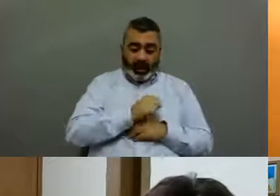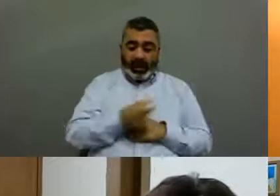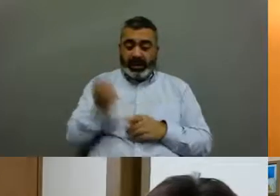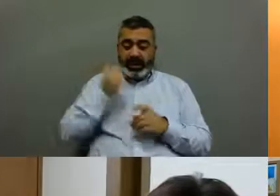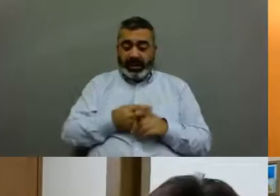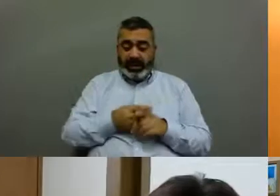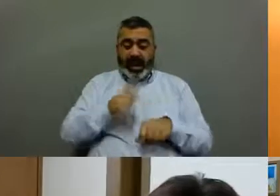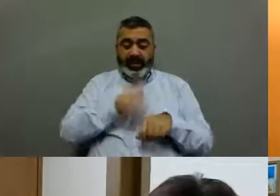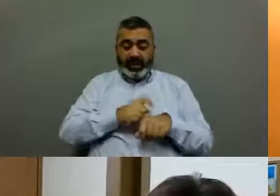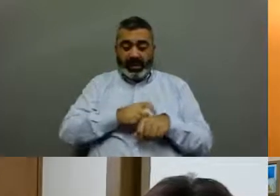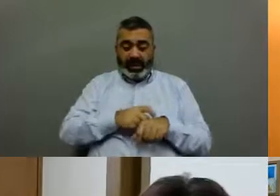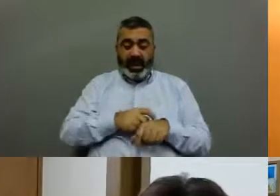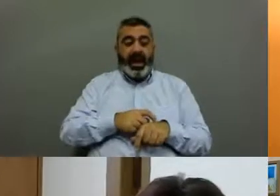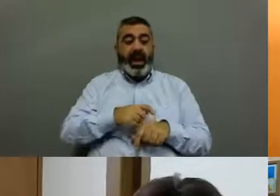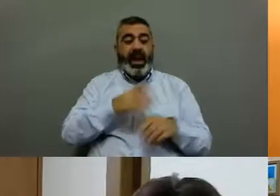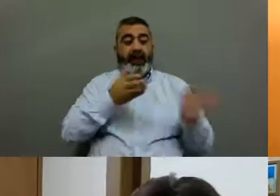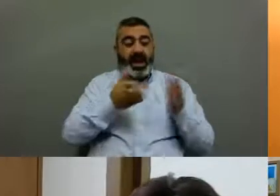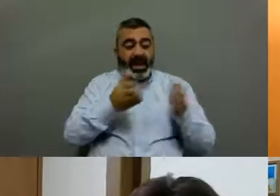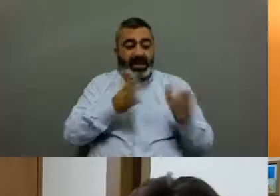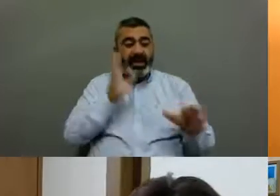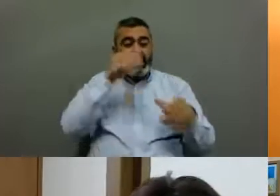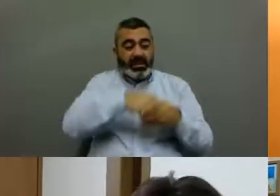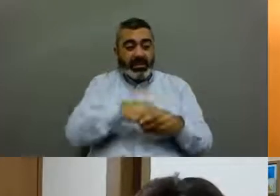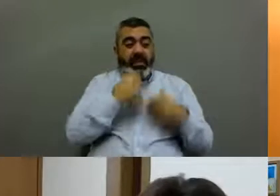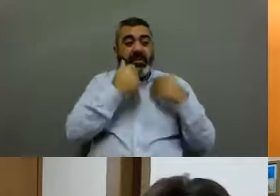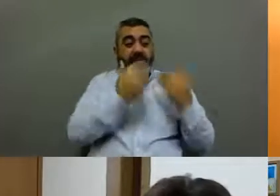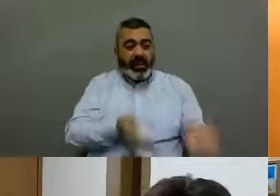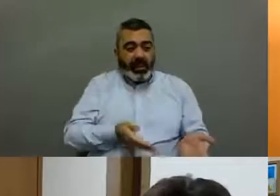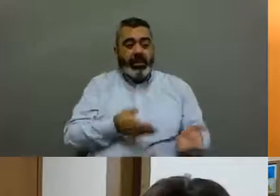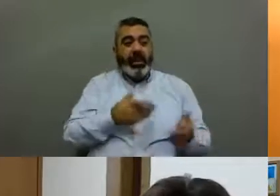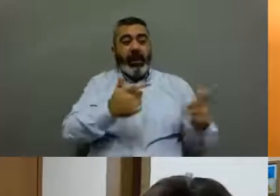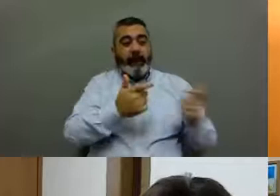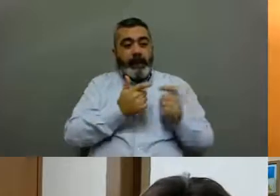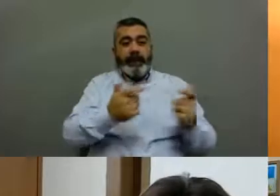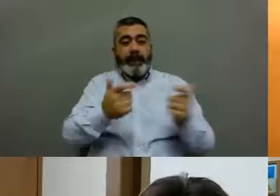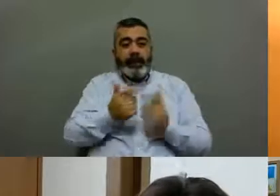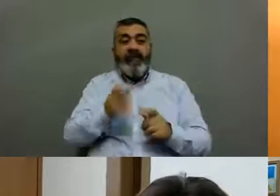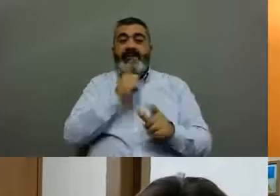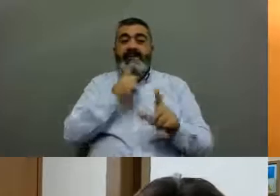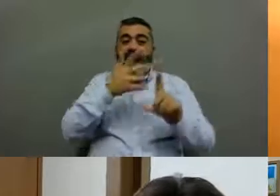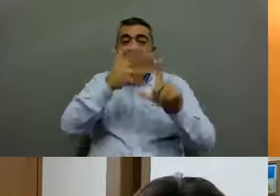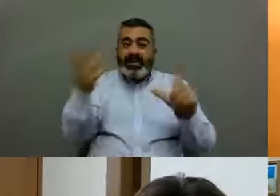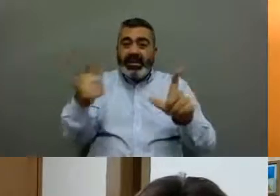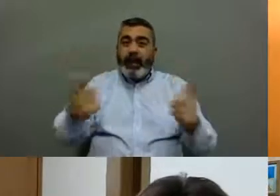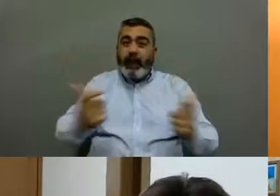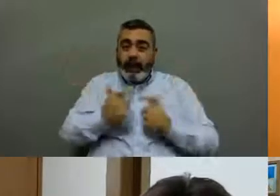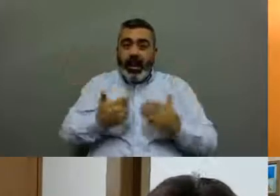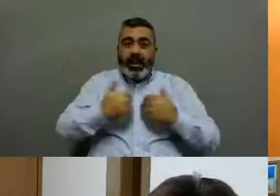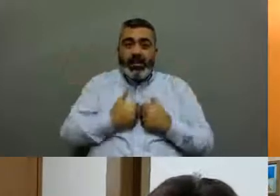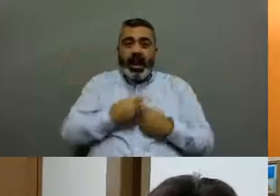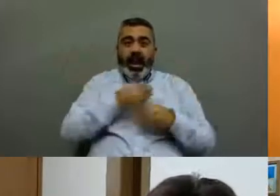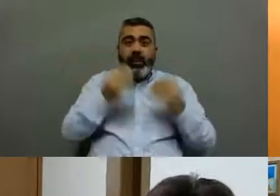εν λόγω άτομα, υπηρεσίες, οργανώσεις και εκδηλώσεις, ακόμα και της ΛΟΑΤΚΙ κοινότητας, εντείνουν τους